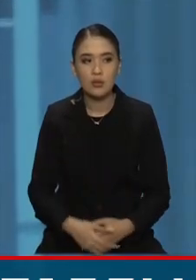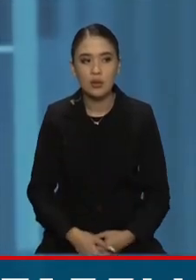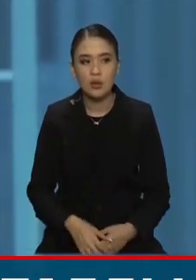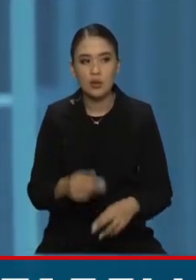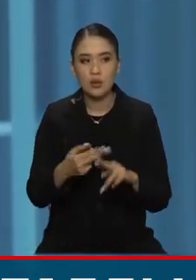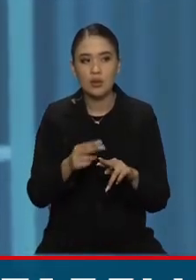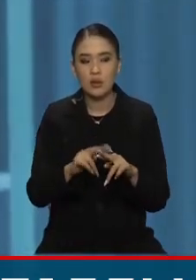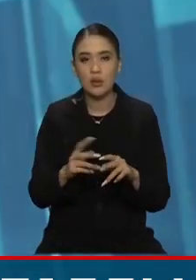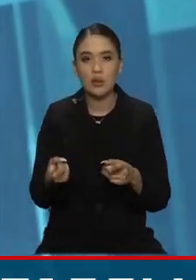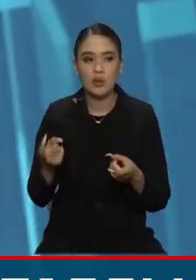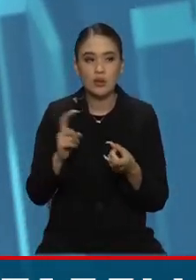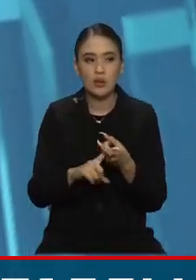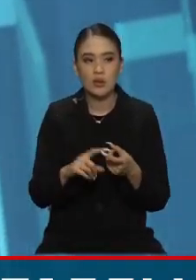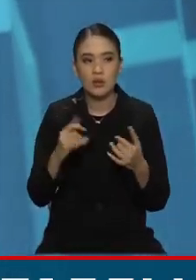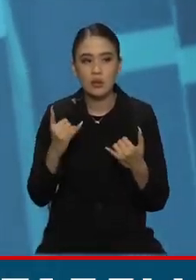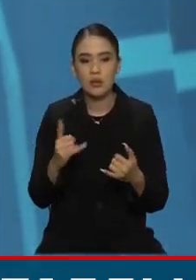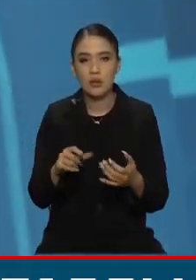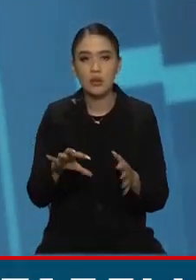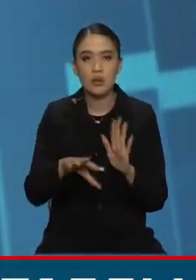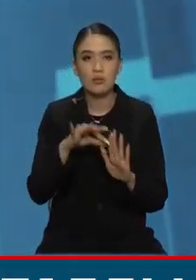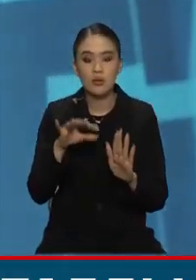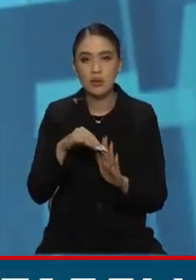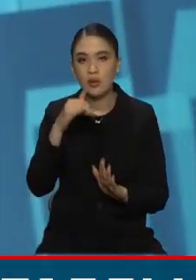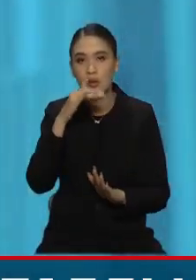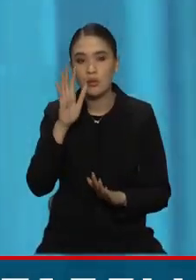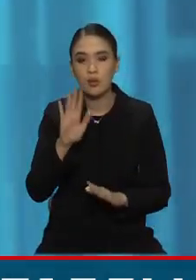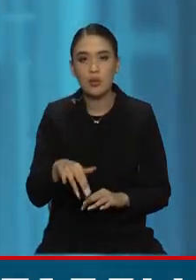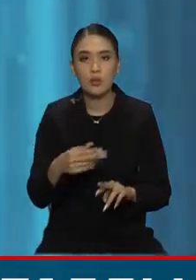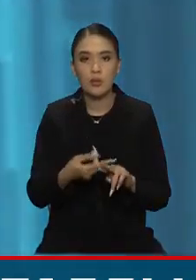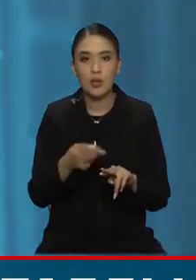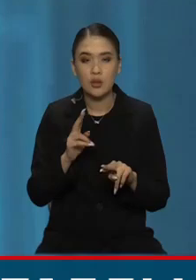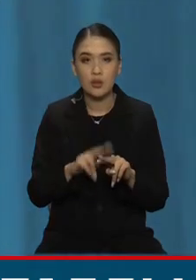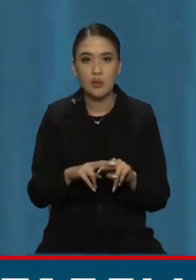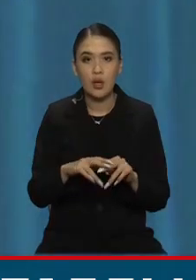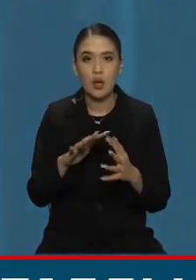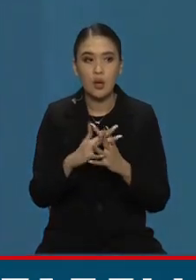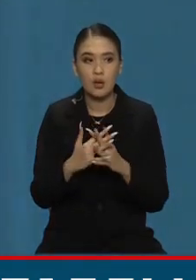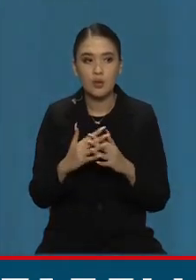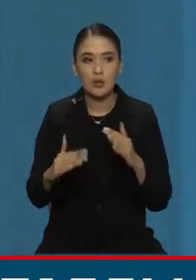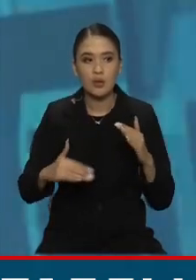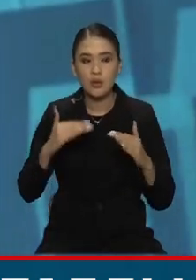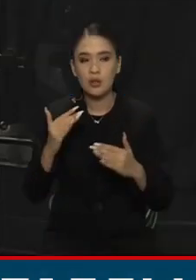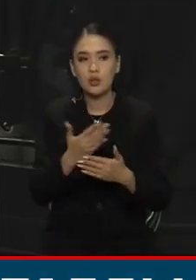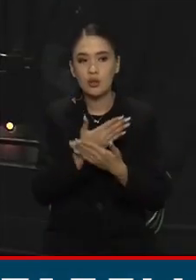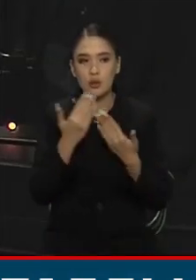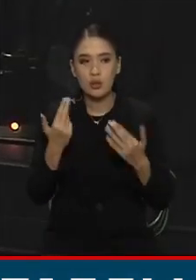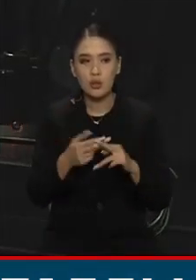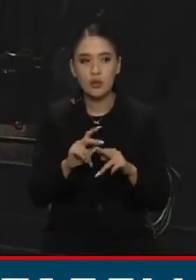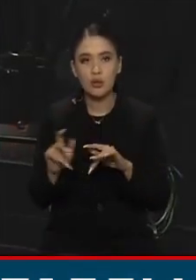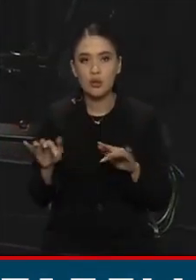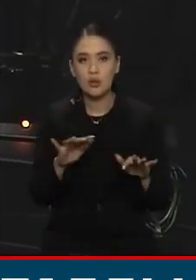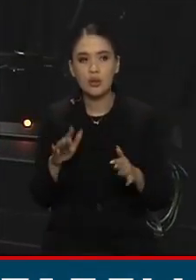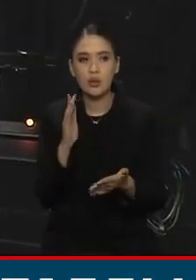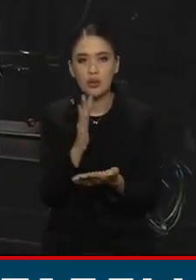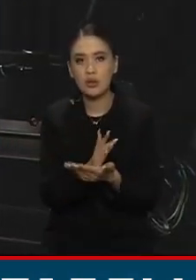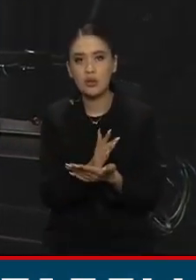Ауыл әкімдері қазір бізде сайланбалы. Сондықтан енді ауылдық деңгейде жоқ, бірақ аудан деңгейлерінде бар. Жаңа